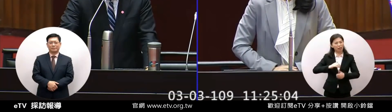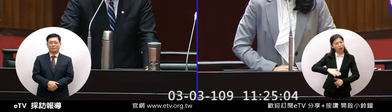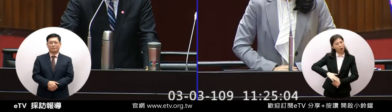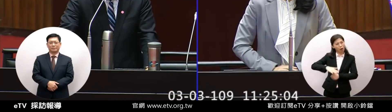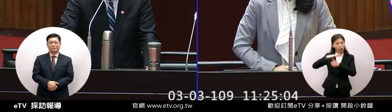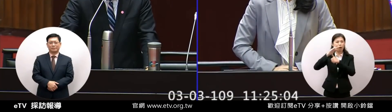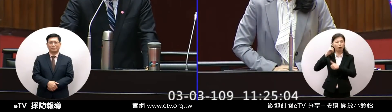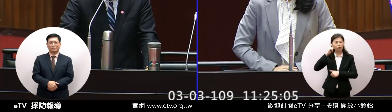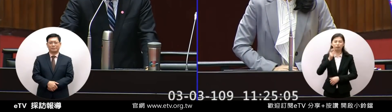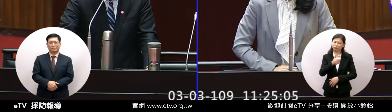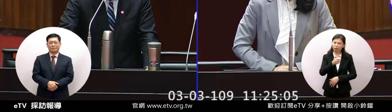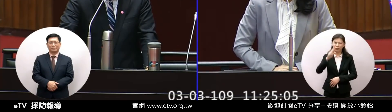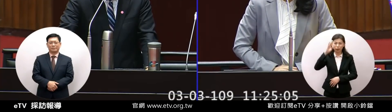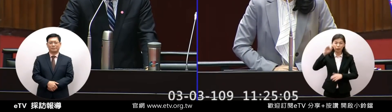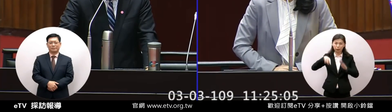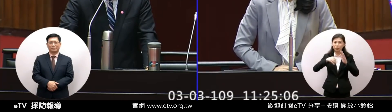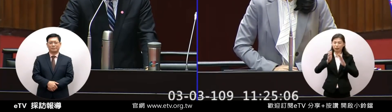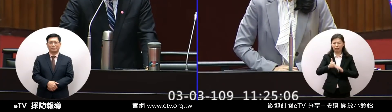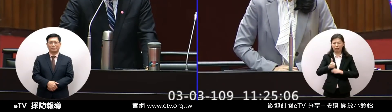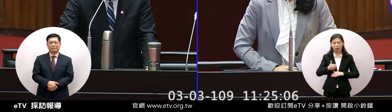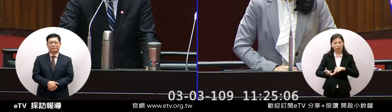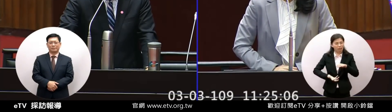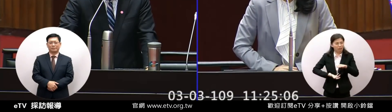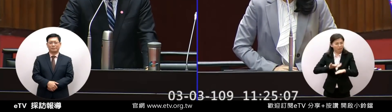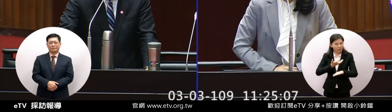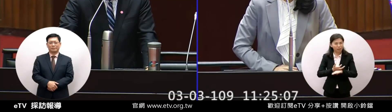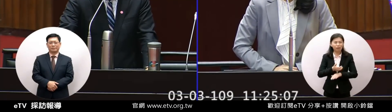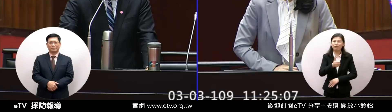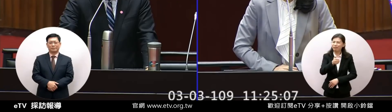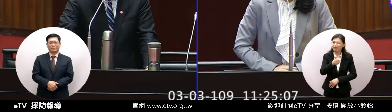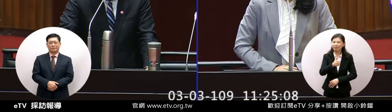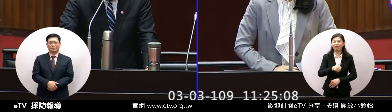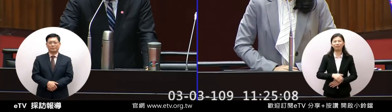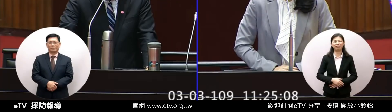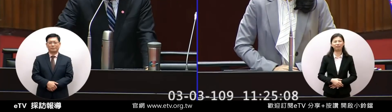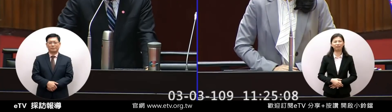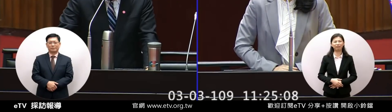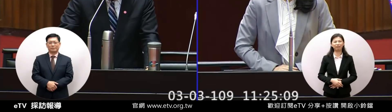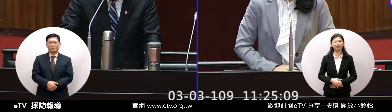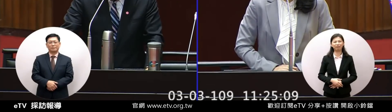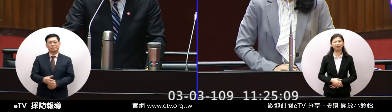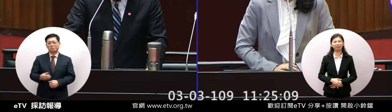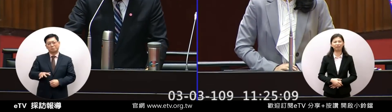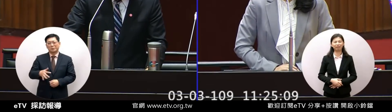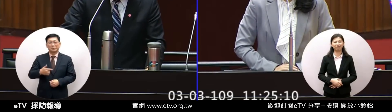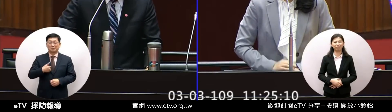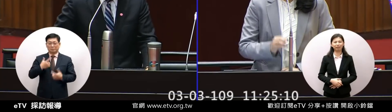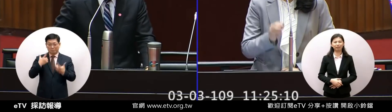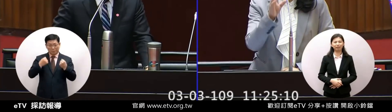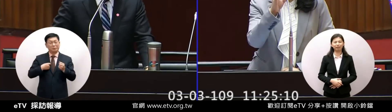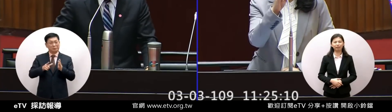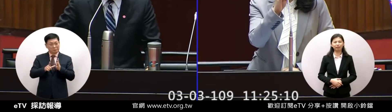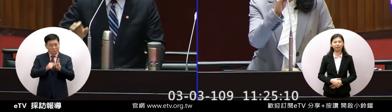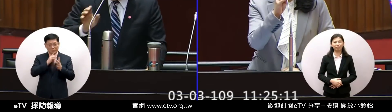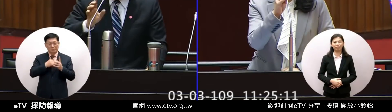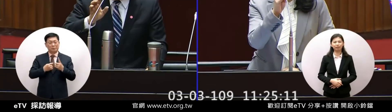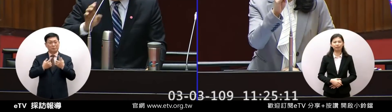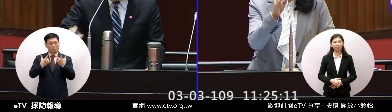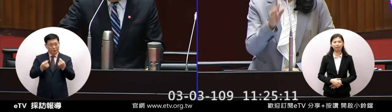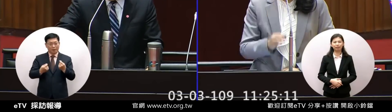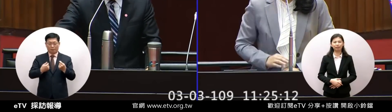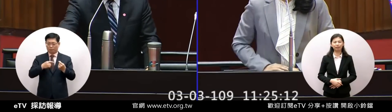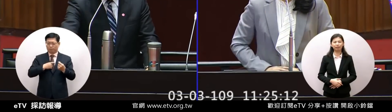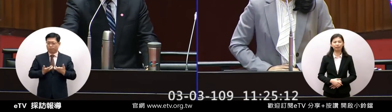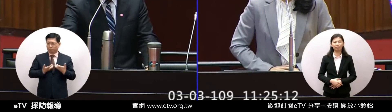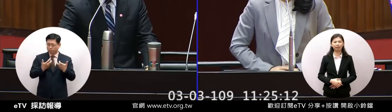也非常感谢就是苏院长的功不可没，所以在这边先跟您说谢谢这样。 没有啦，我只是在那个时间尽力自己一